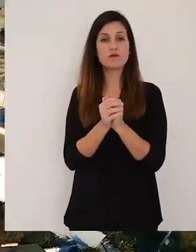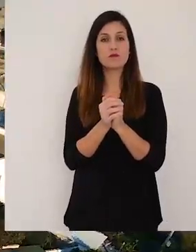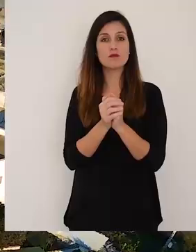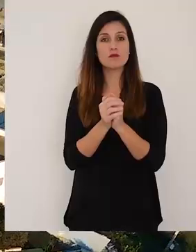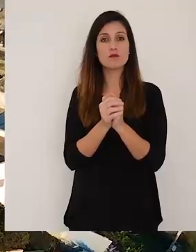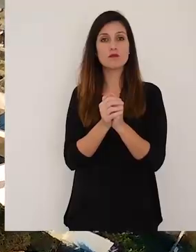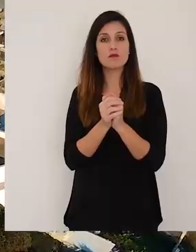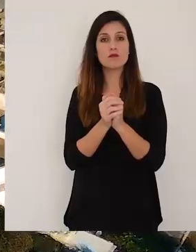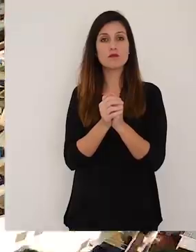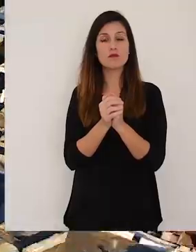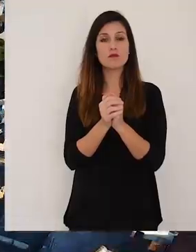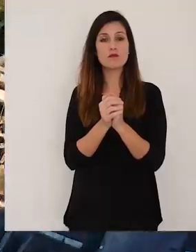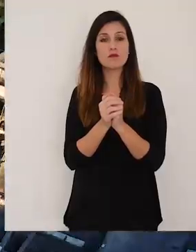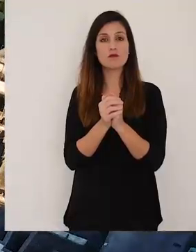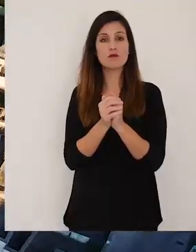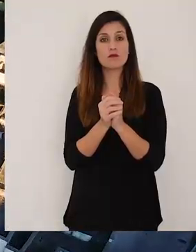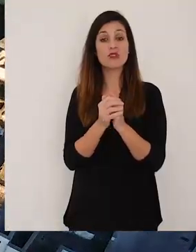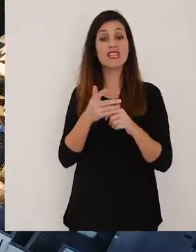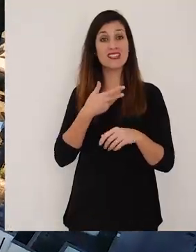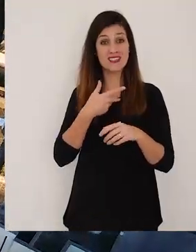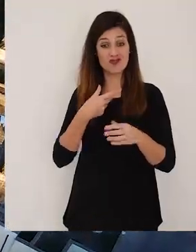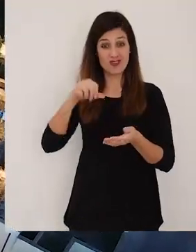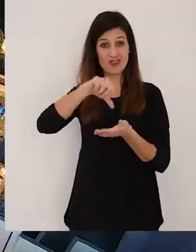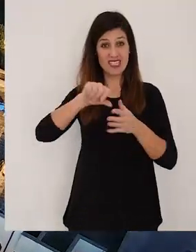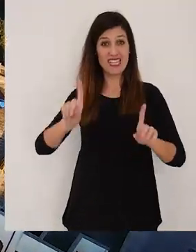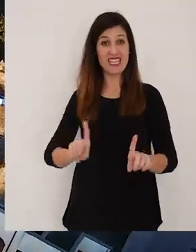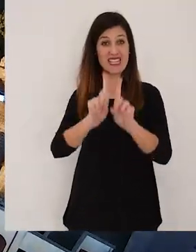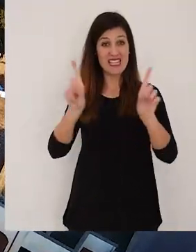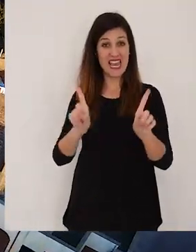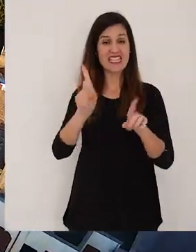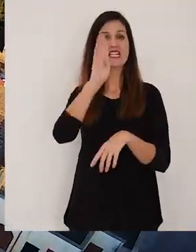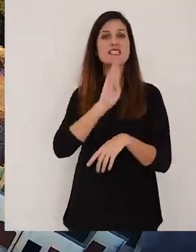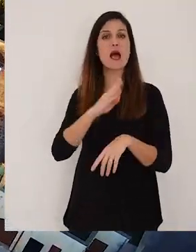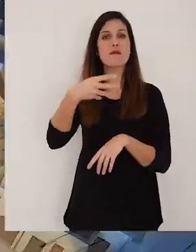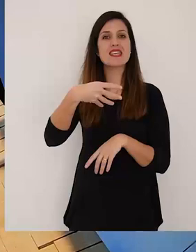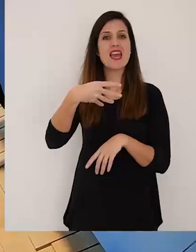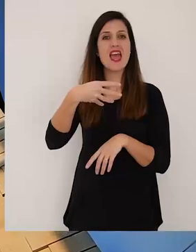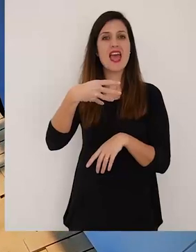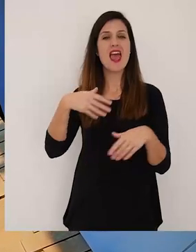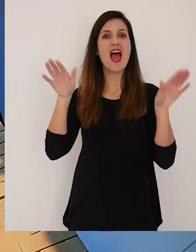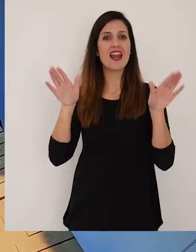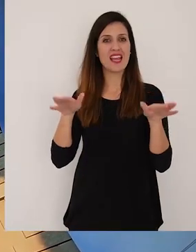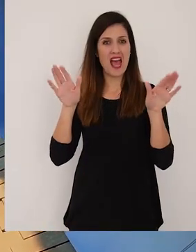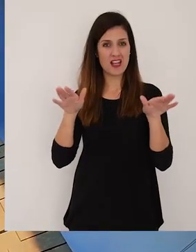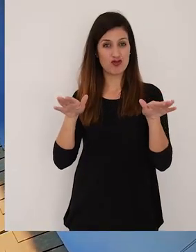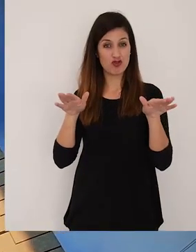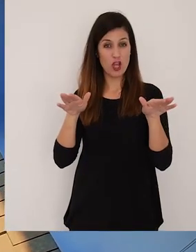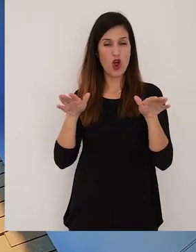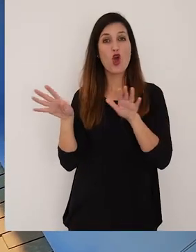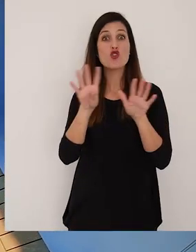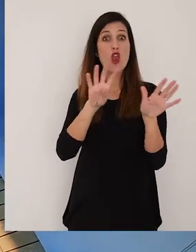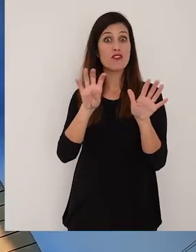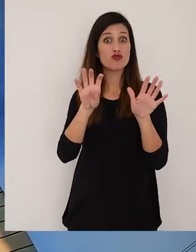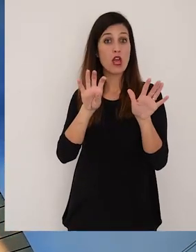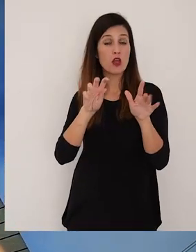Sull'asse principale dell'abitato si colloca la sobria chiesa parrocchiale dedicata a San Michele Arcangelo, modificata radicalmente nel corso